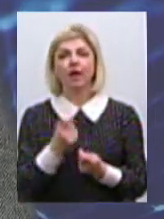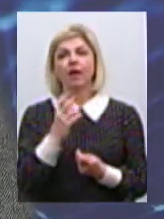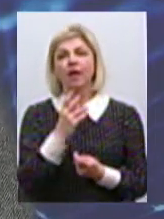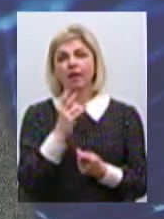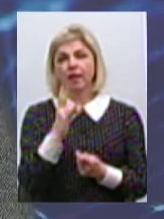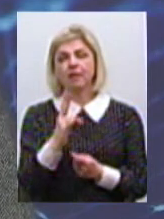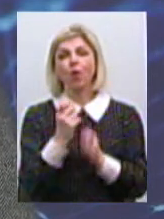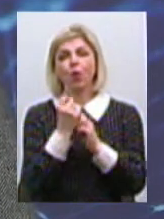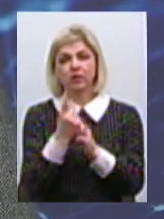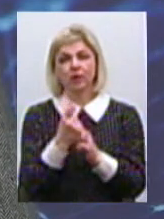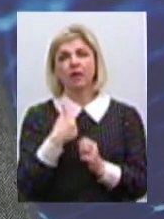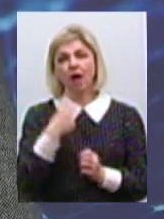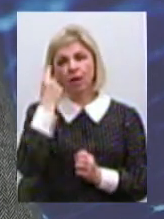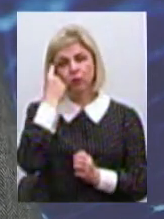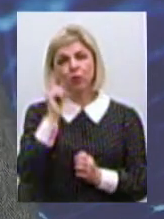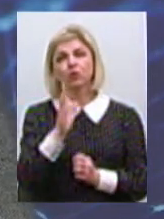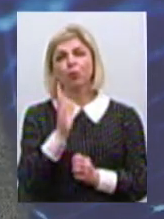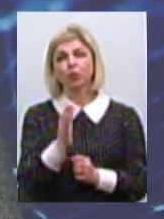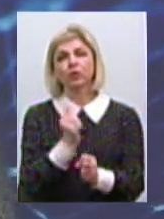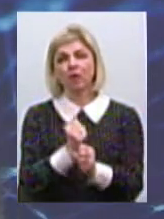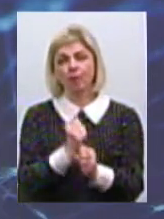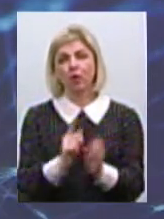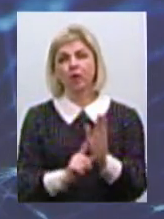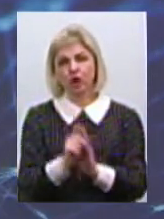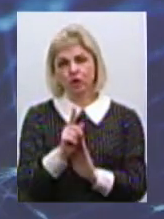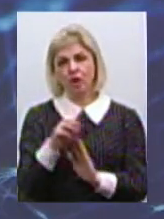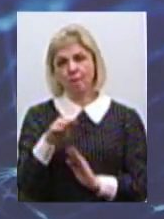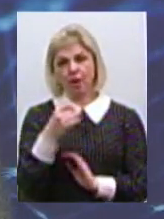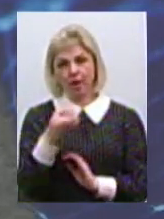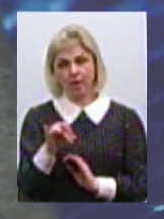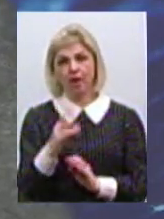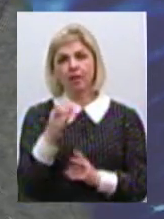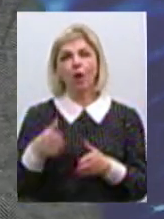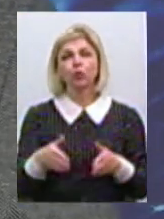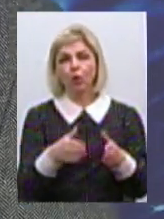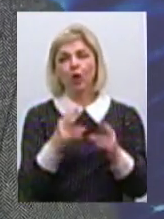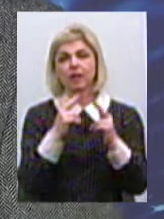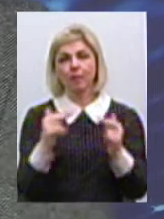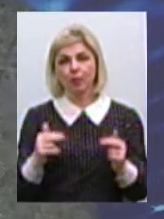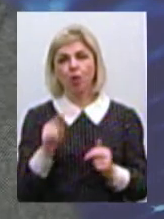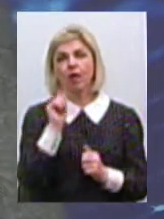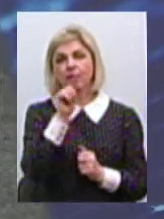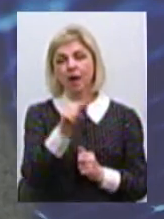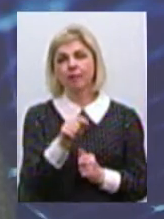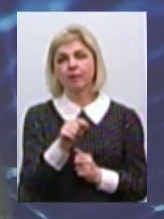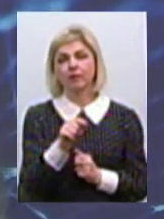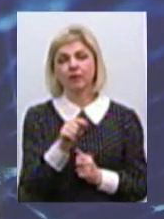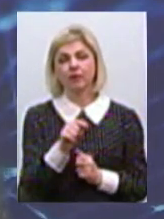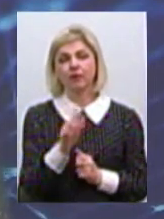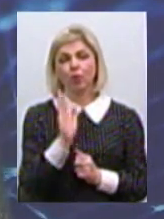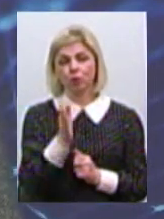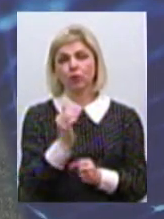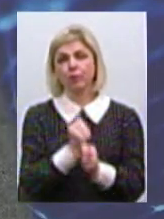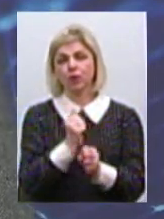Н-11 я планую, що вийдуть працювати десь на початку травня. Це на дорогу на Дніпро. Там вийдуть вже